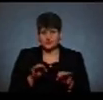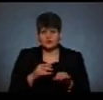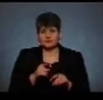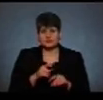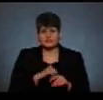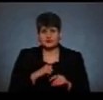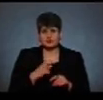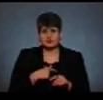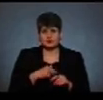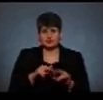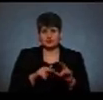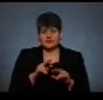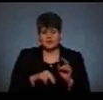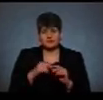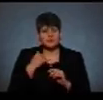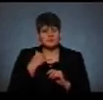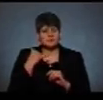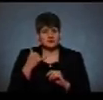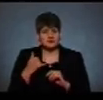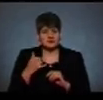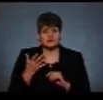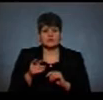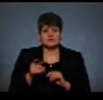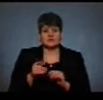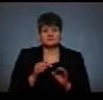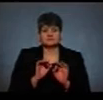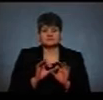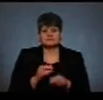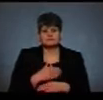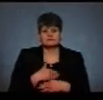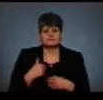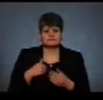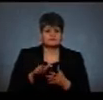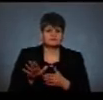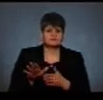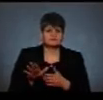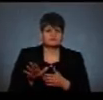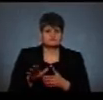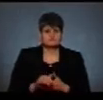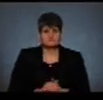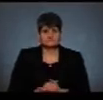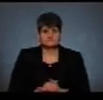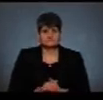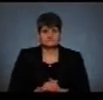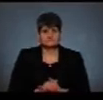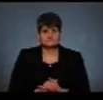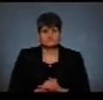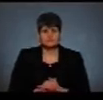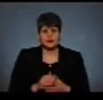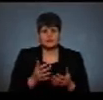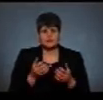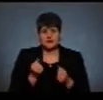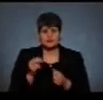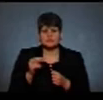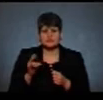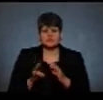Ми зателефонували до отця Олега Синовецького. Від коментарів він відмовився. Указ, що ви офіційно приймаєте до складу Української церкви, хай